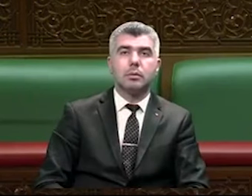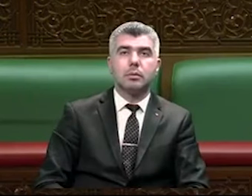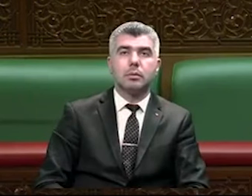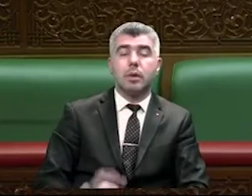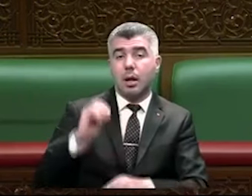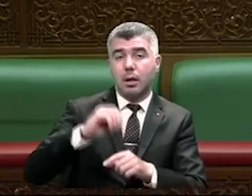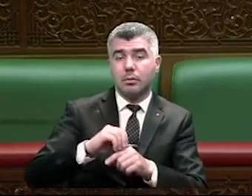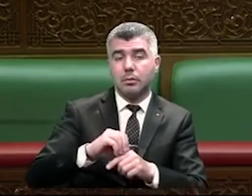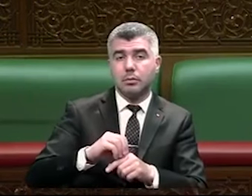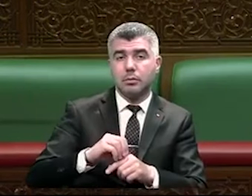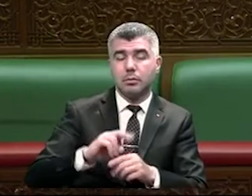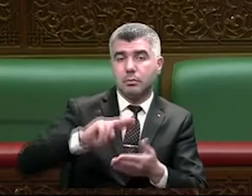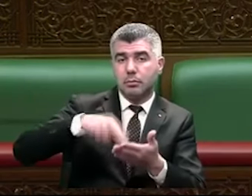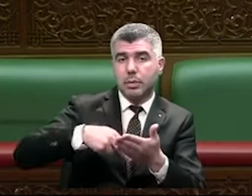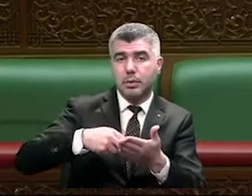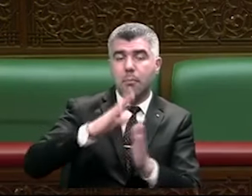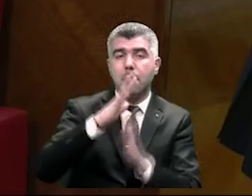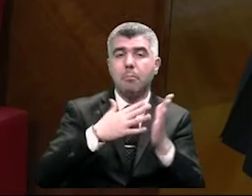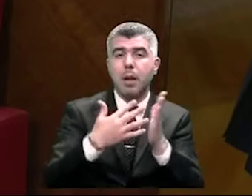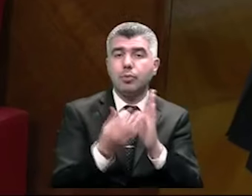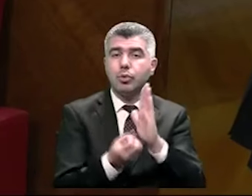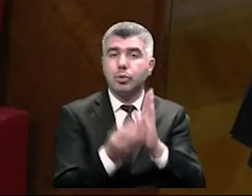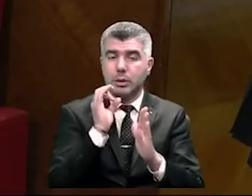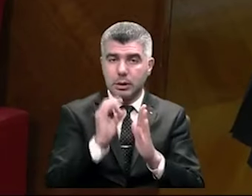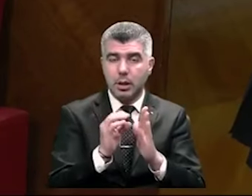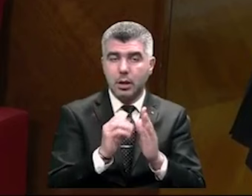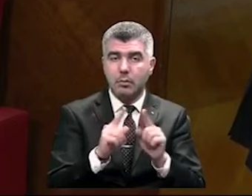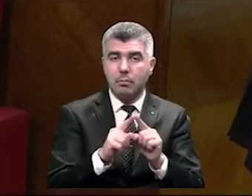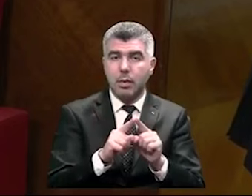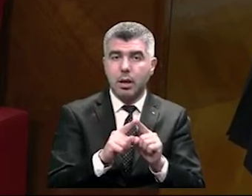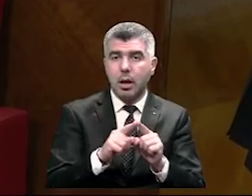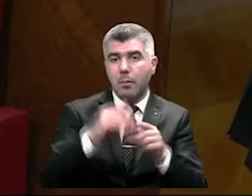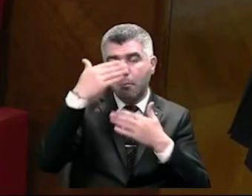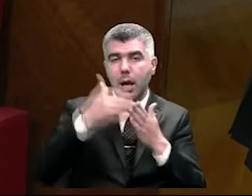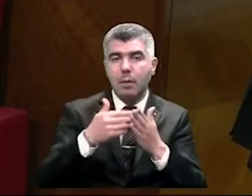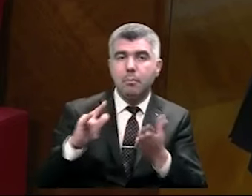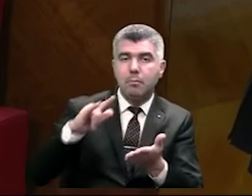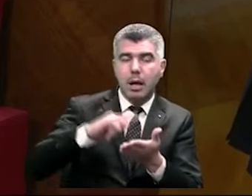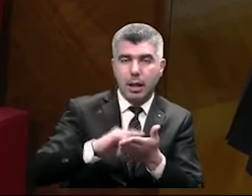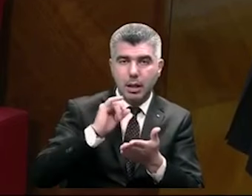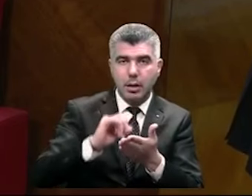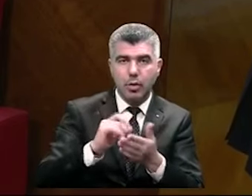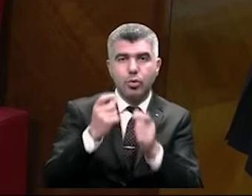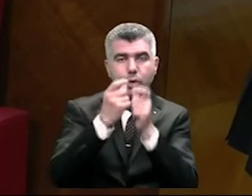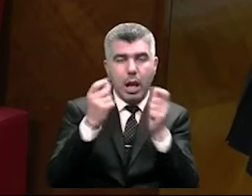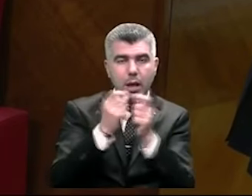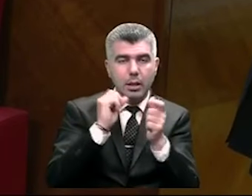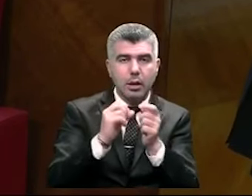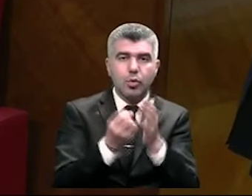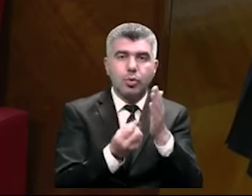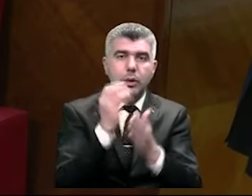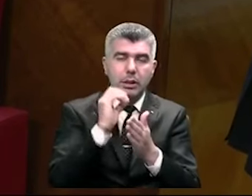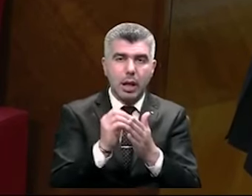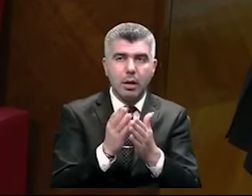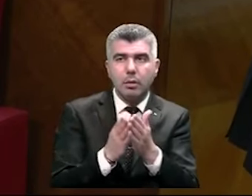على ذلك كين واحد العقد البرنامج الجديد عرفتوه مع خطوط الملكيه المغربيه غادي يعطي زخم جديد باش نطور الربط